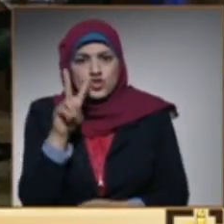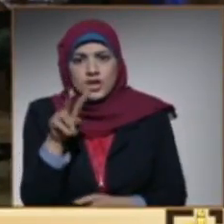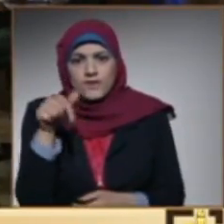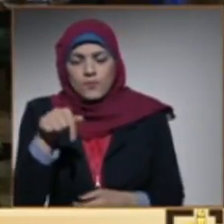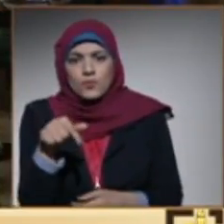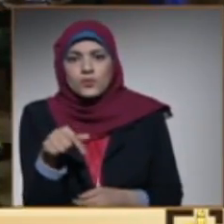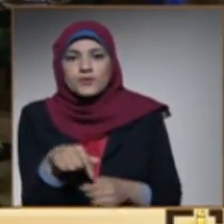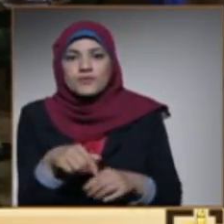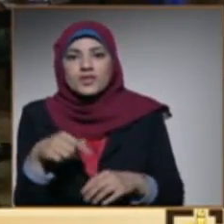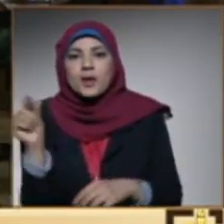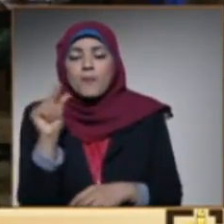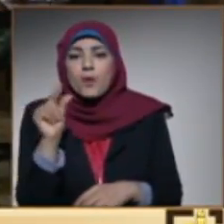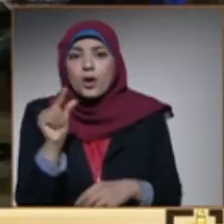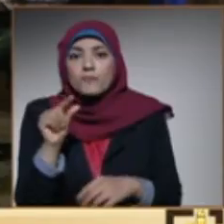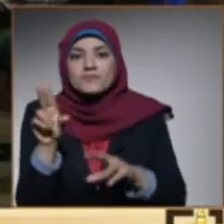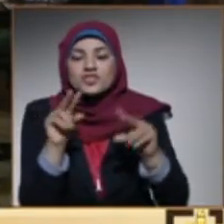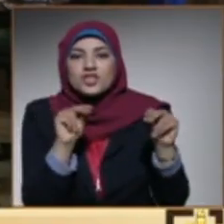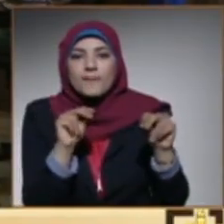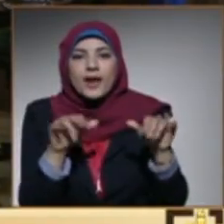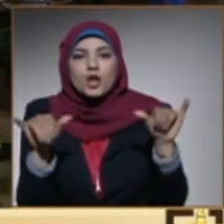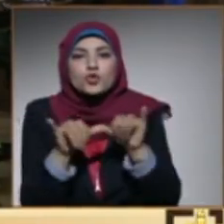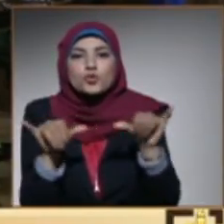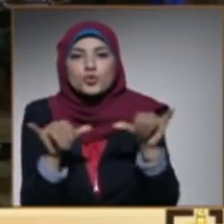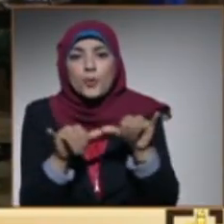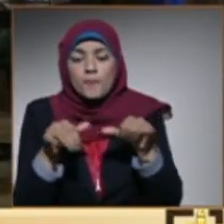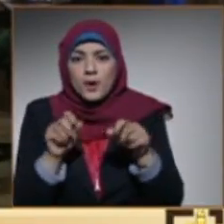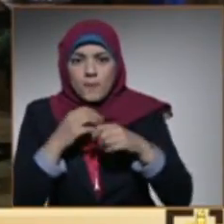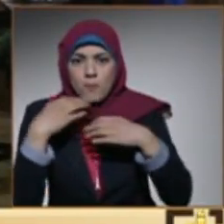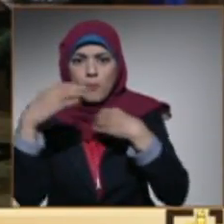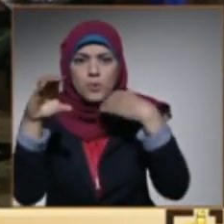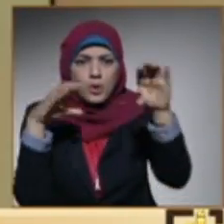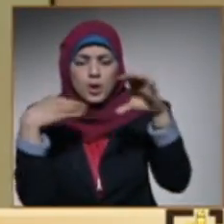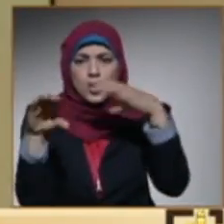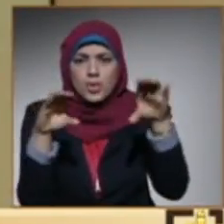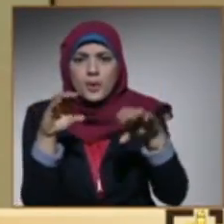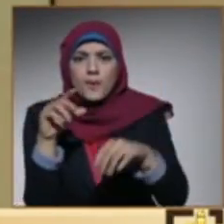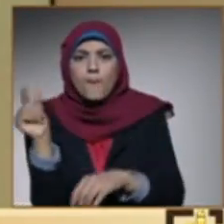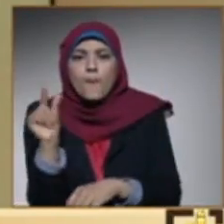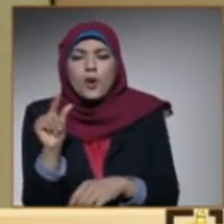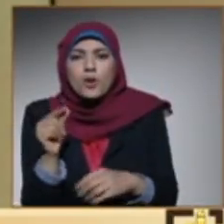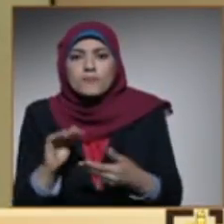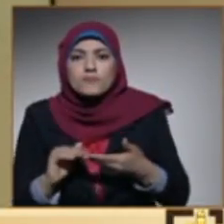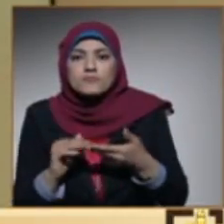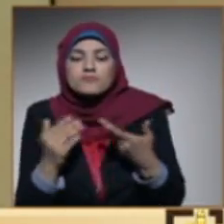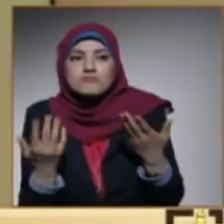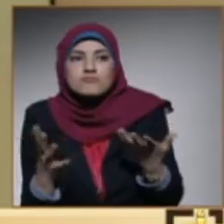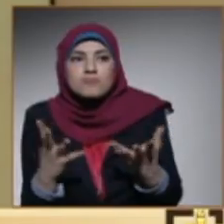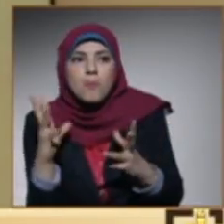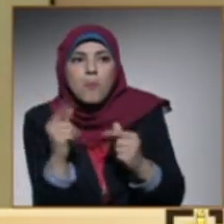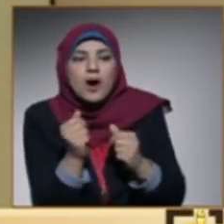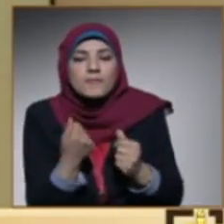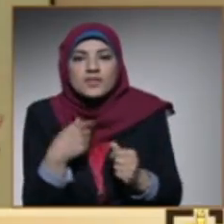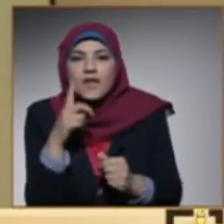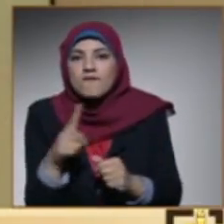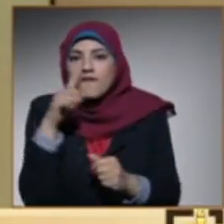زي قنوات اليوتيوب بتعرض بعض البرامج يمكن، او بعض الاشياء بتضم مجموعه من الاعمال الفنيه